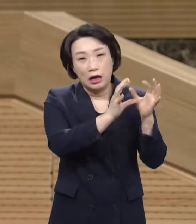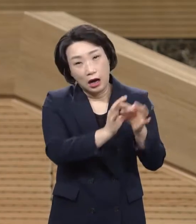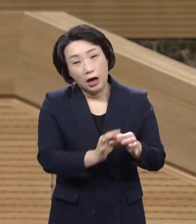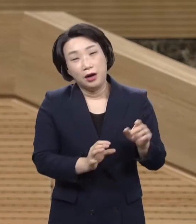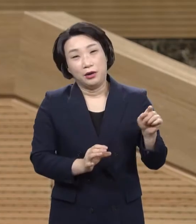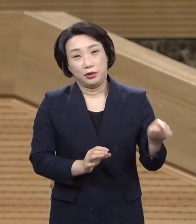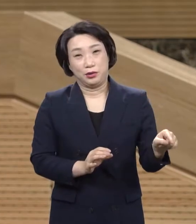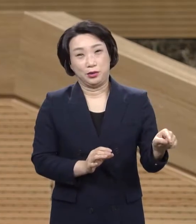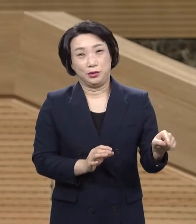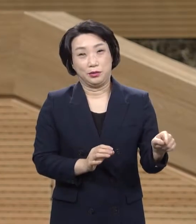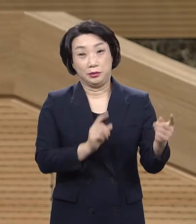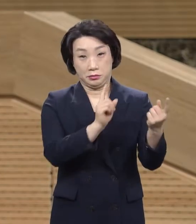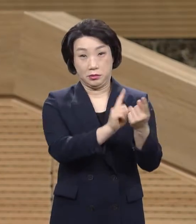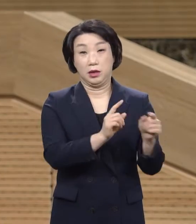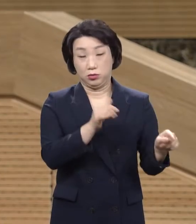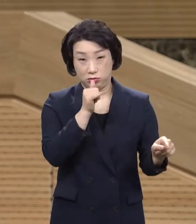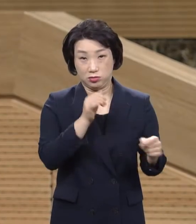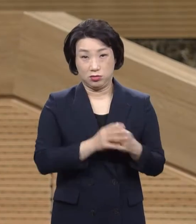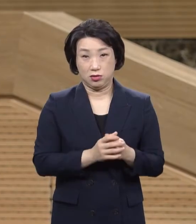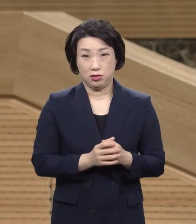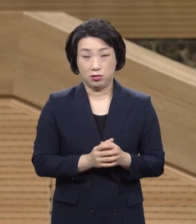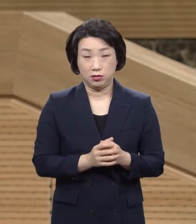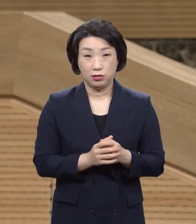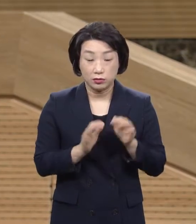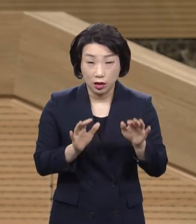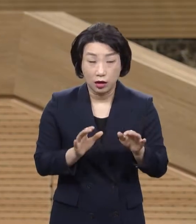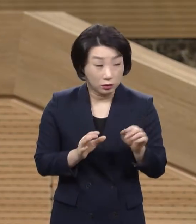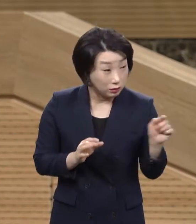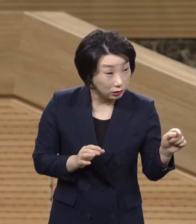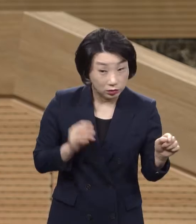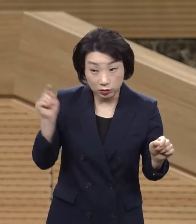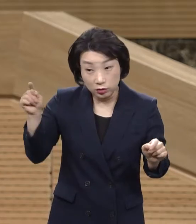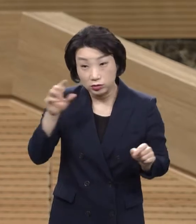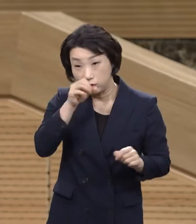고통을 당하기 때문에